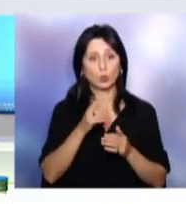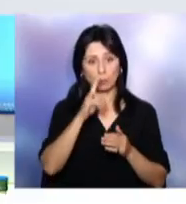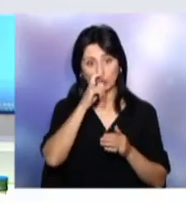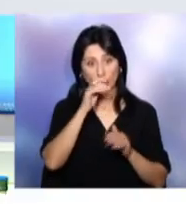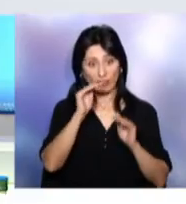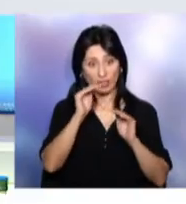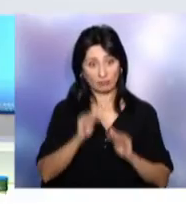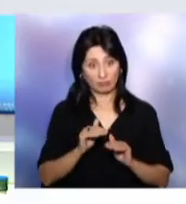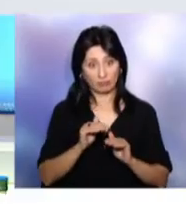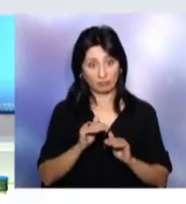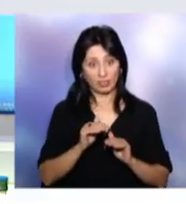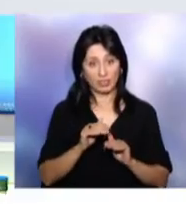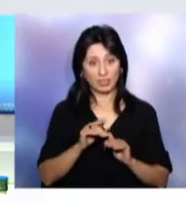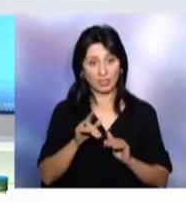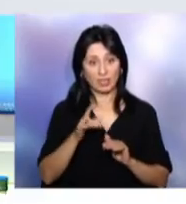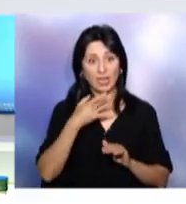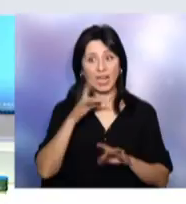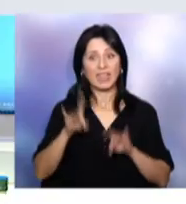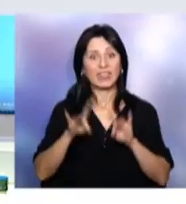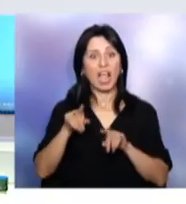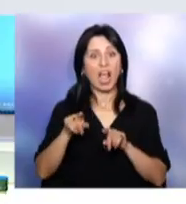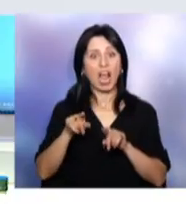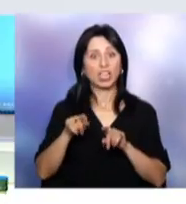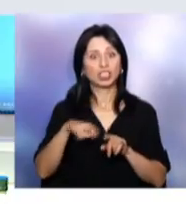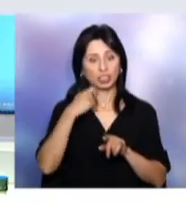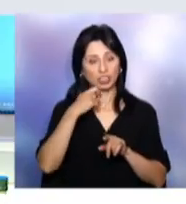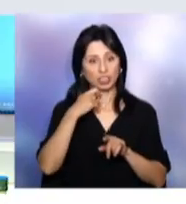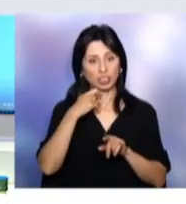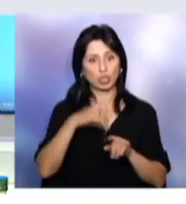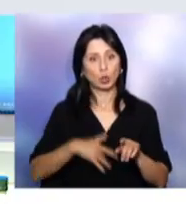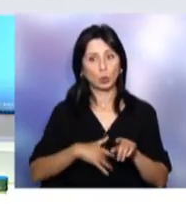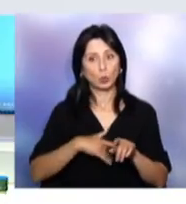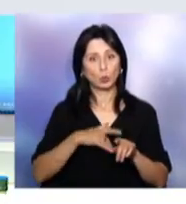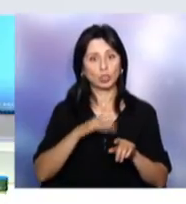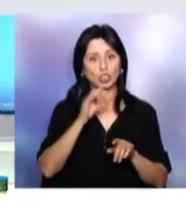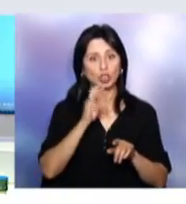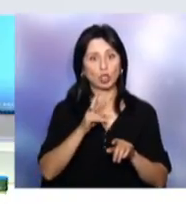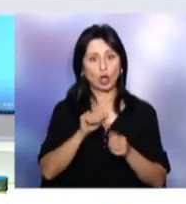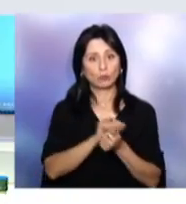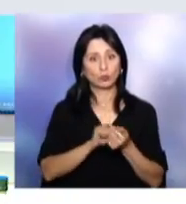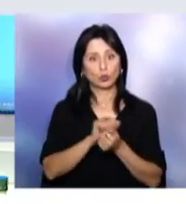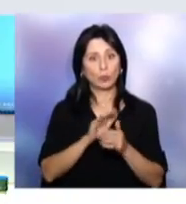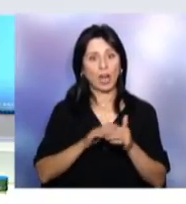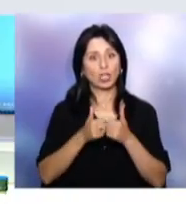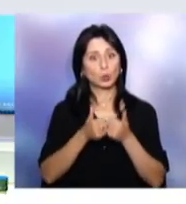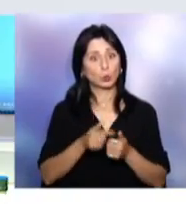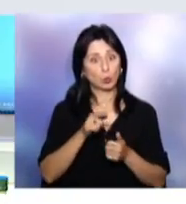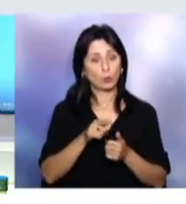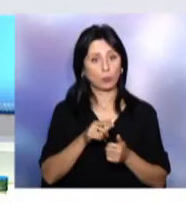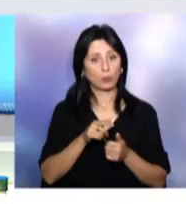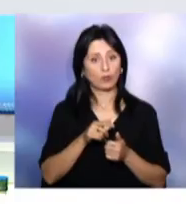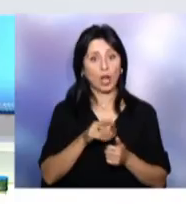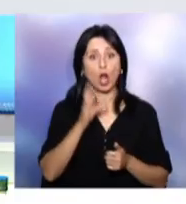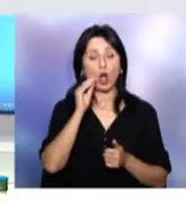მჟავობა დაქვეითებული გაქვთ, ნახარში სამკურნალო ეფექტის მატარებელია, იმიტომ რომ ის კუჭის წვენის გამომუშავებას პირიქით ხელს უწყობს. მაშინ,